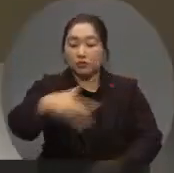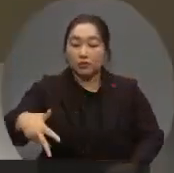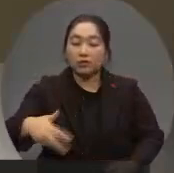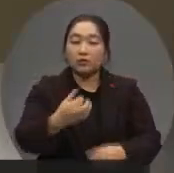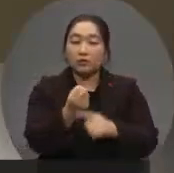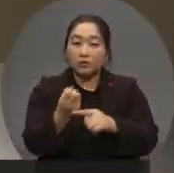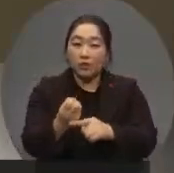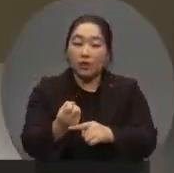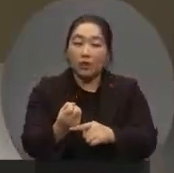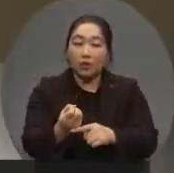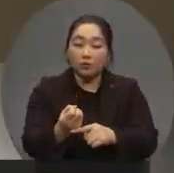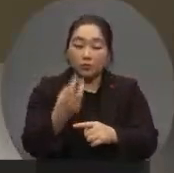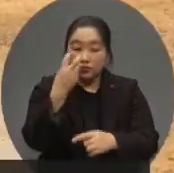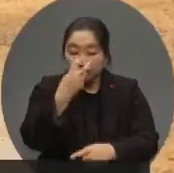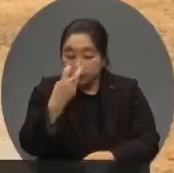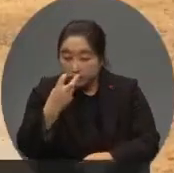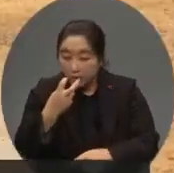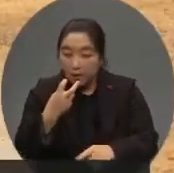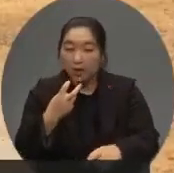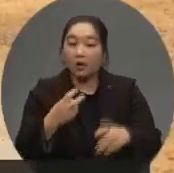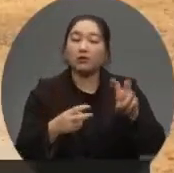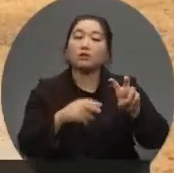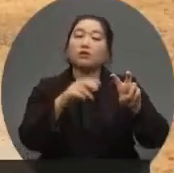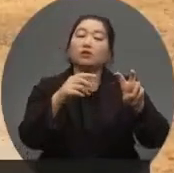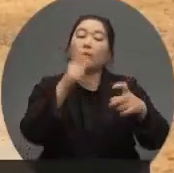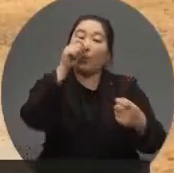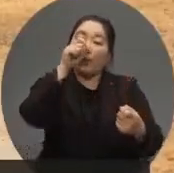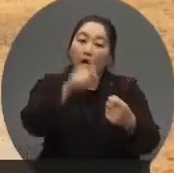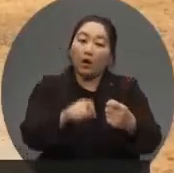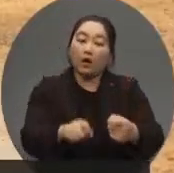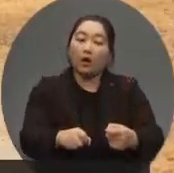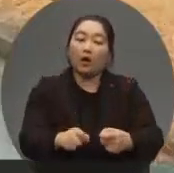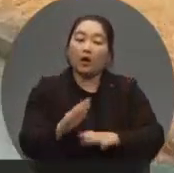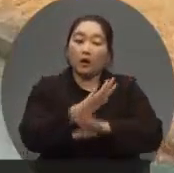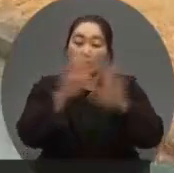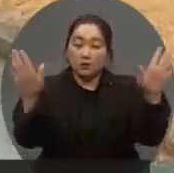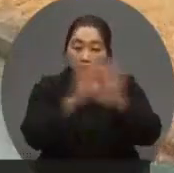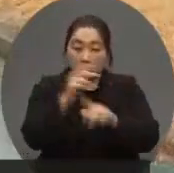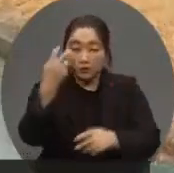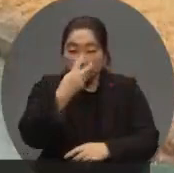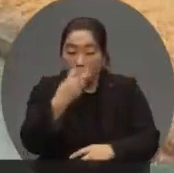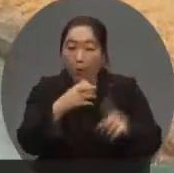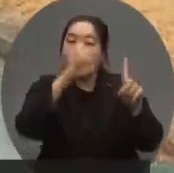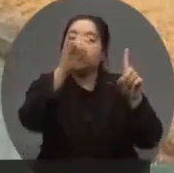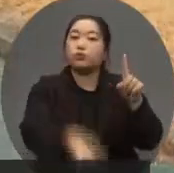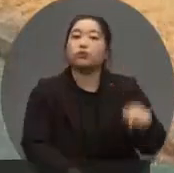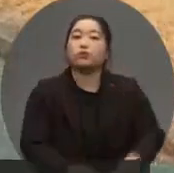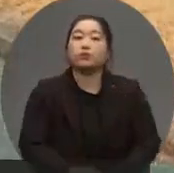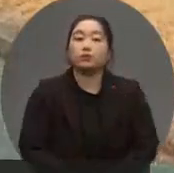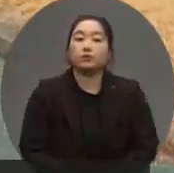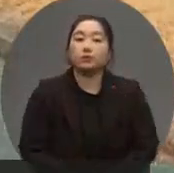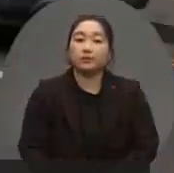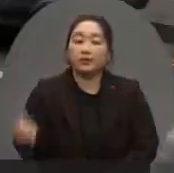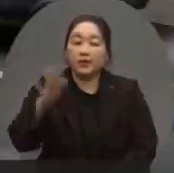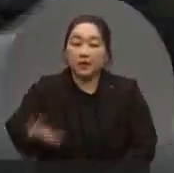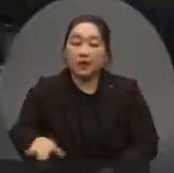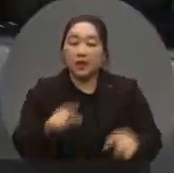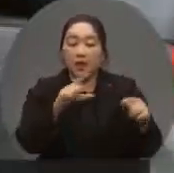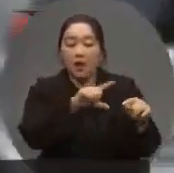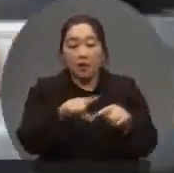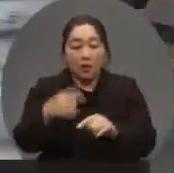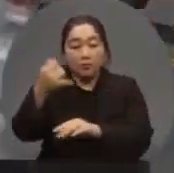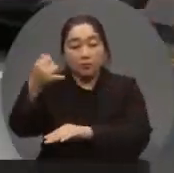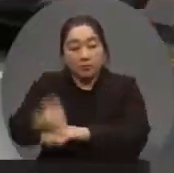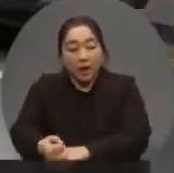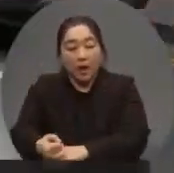보은 등 주요 관측 지점이 20도에 육박해 기상 관측 이래 1위를 기록했습니다. 그런데 일평균 최저